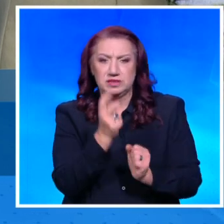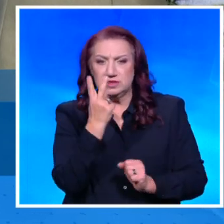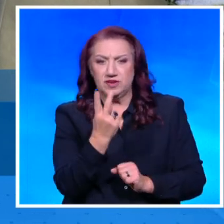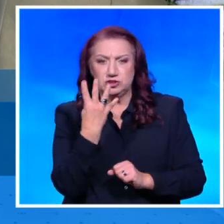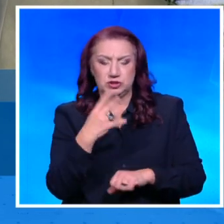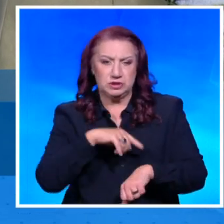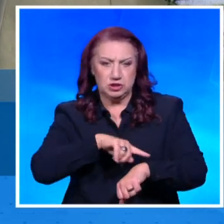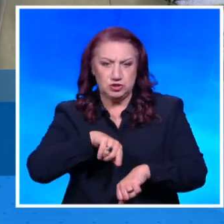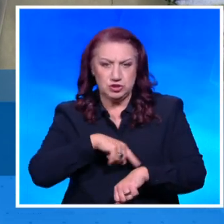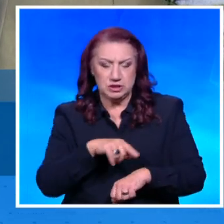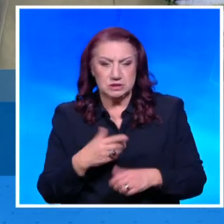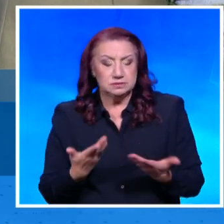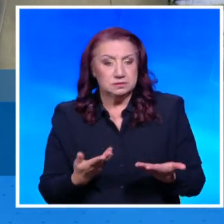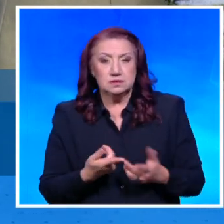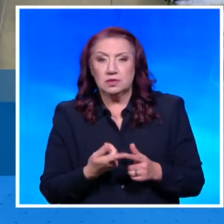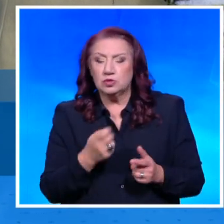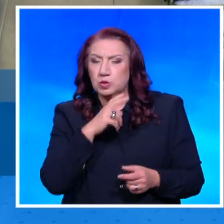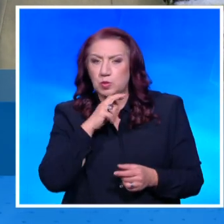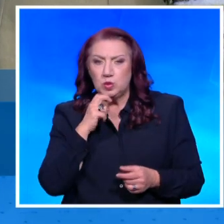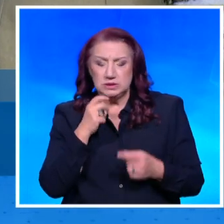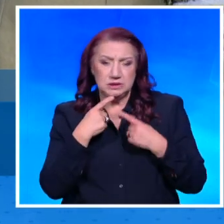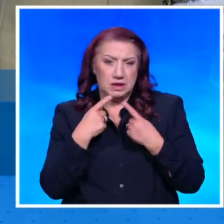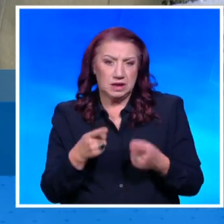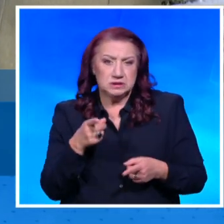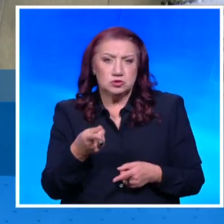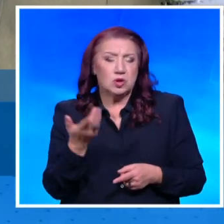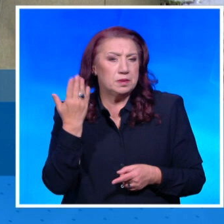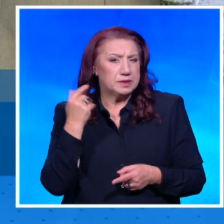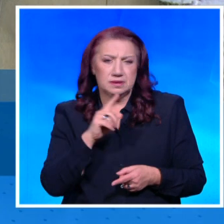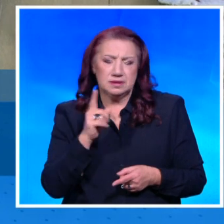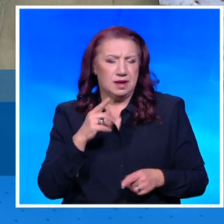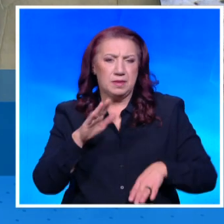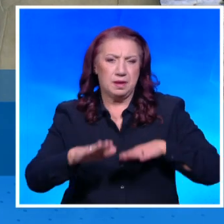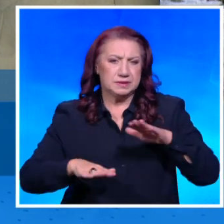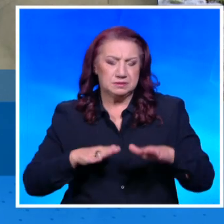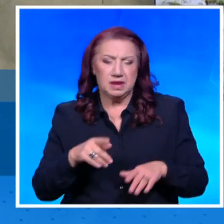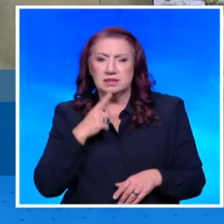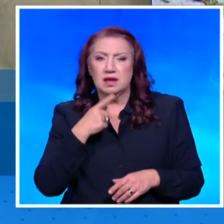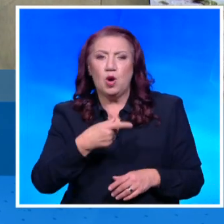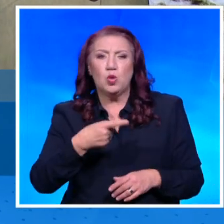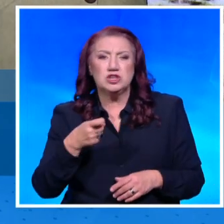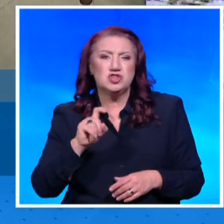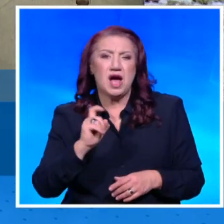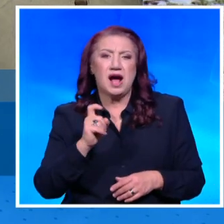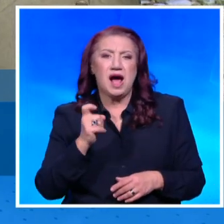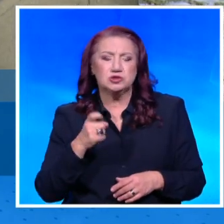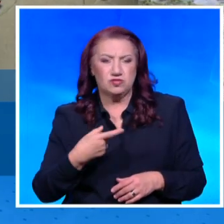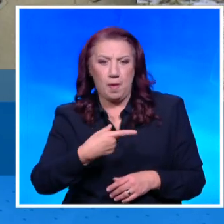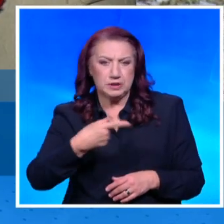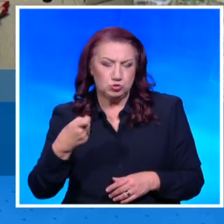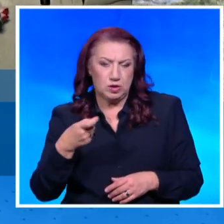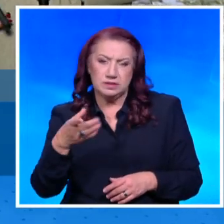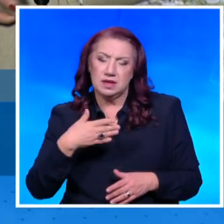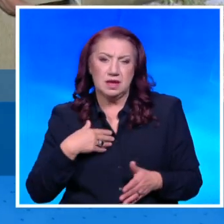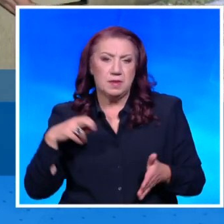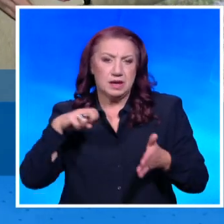От МВР казаха за BTV, че той няма предишни криминални прояви, а оръжието е газов пистолет, който е регистриран. Защо той е